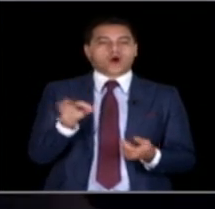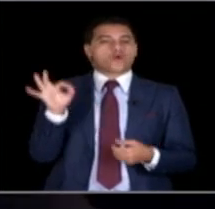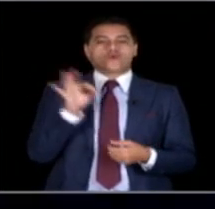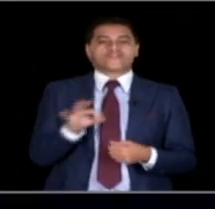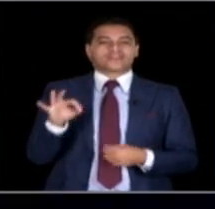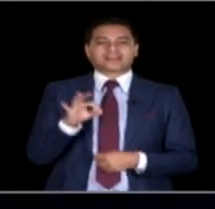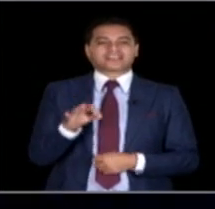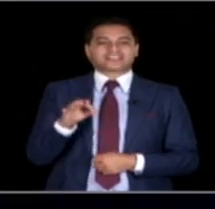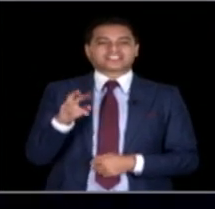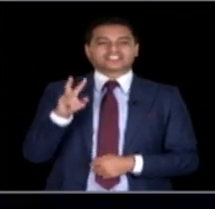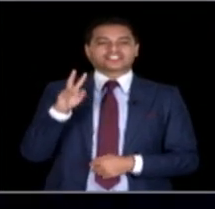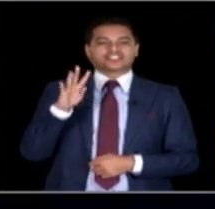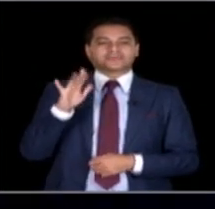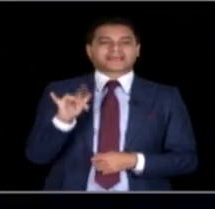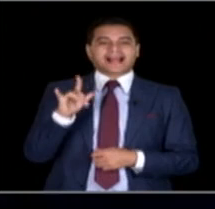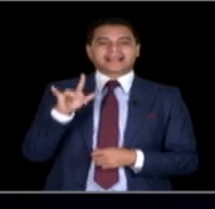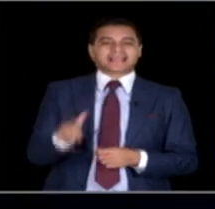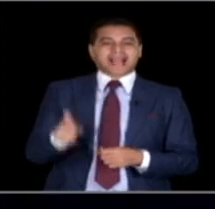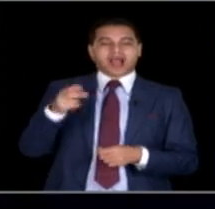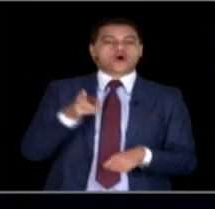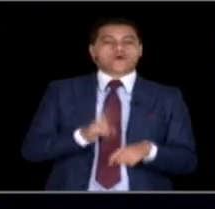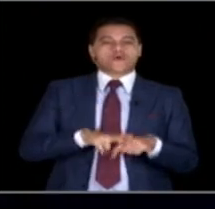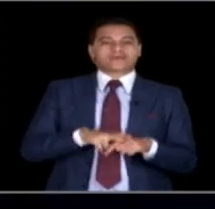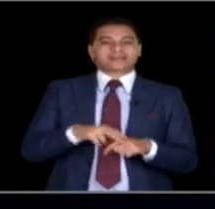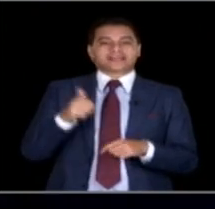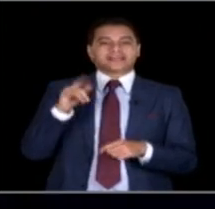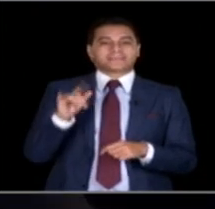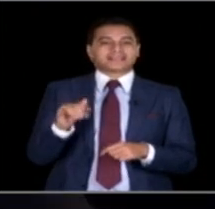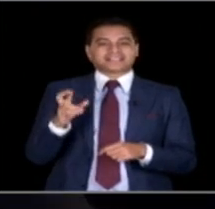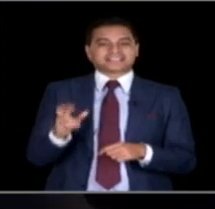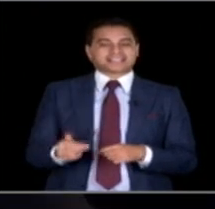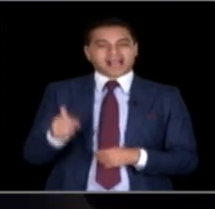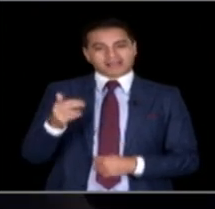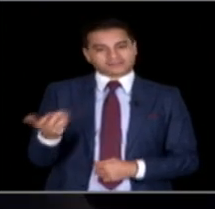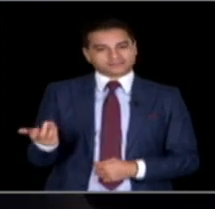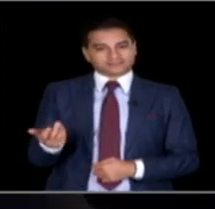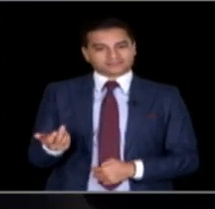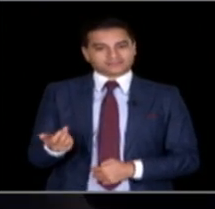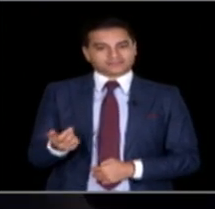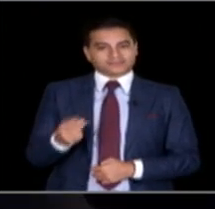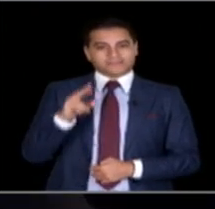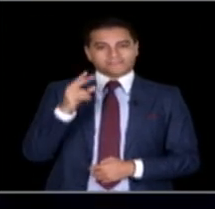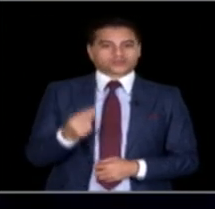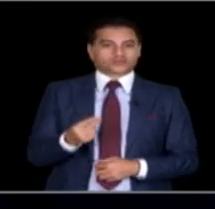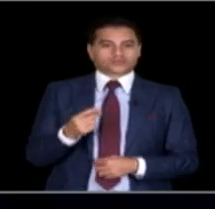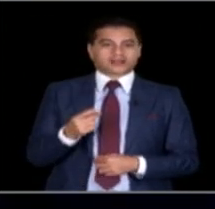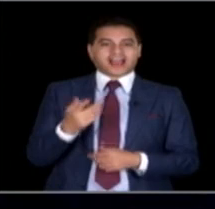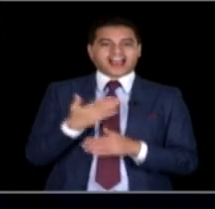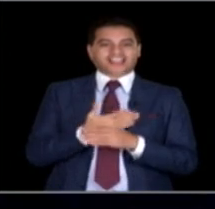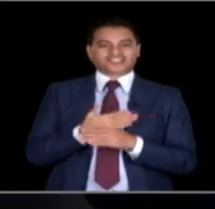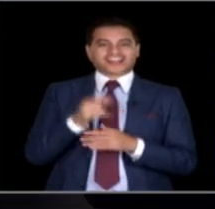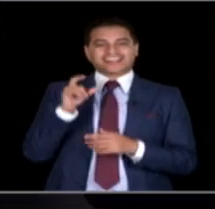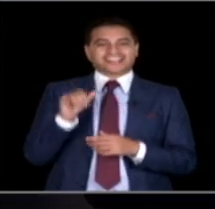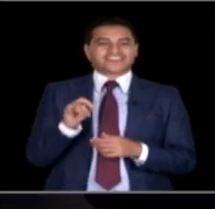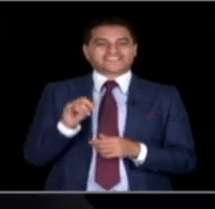وفين إشبيليا وفين إبيزا؟ صح لا إجابة صحيحة. صح. برشلونة. عشان خاطر نيفين